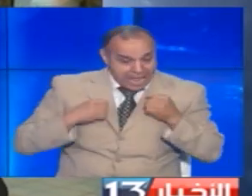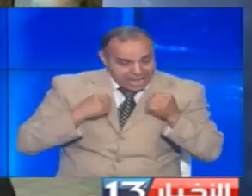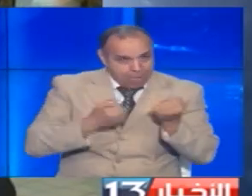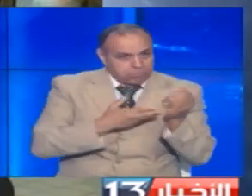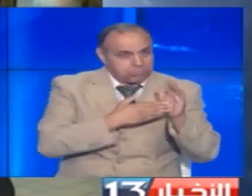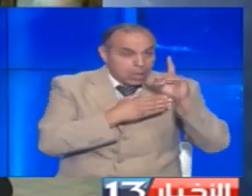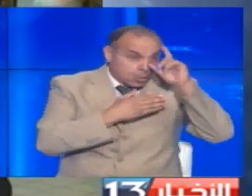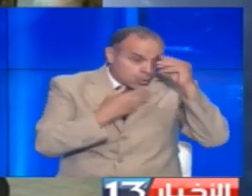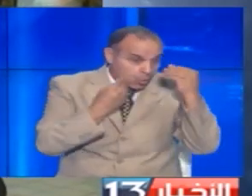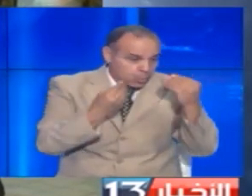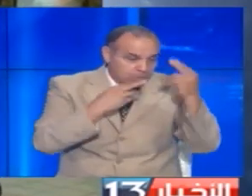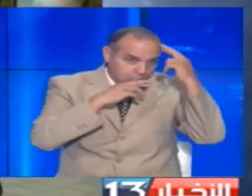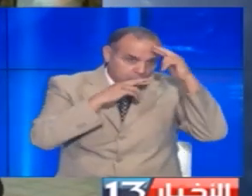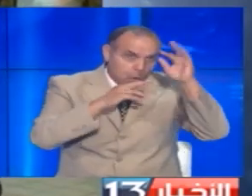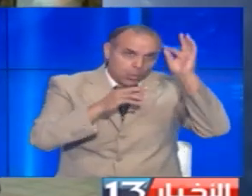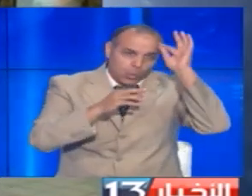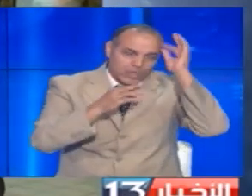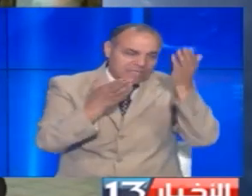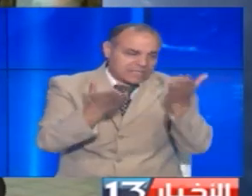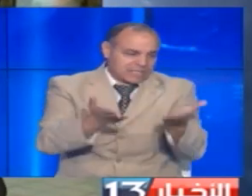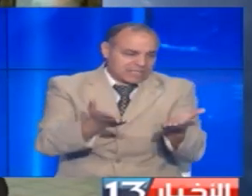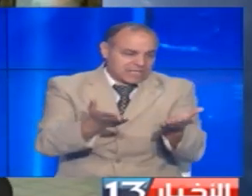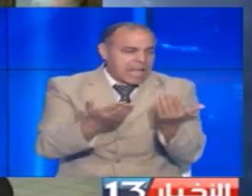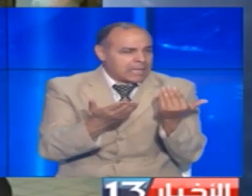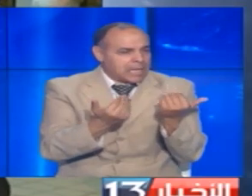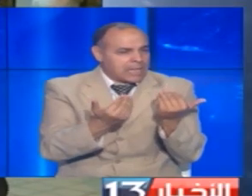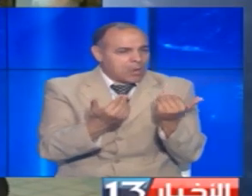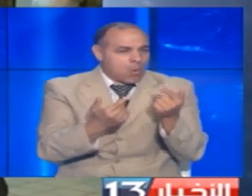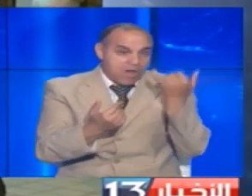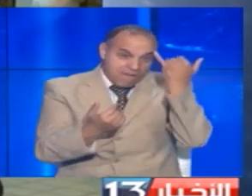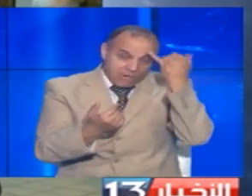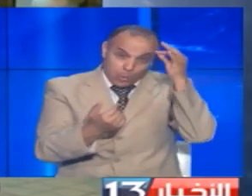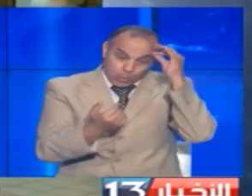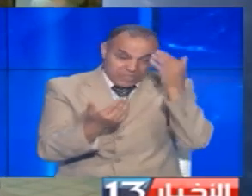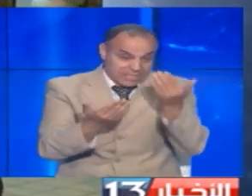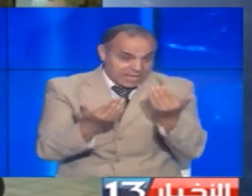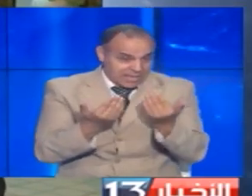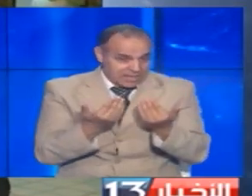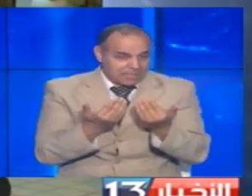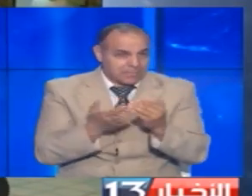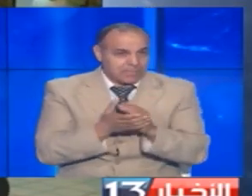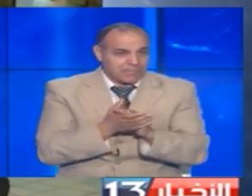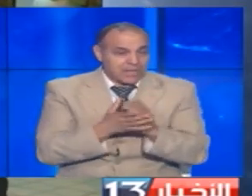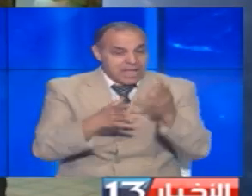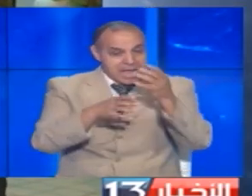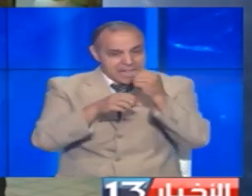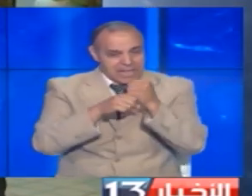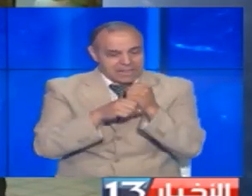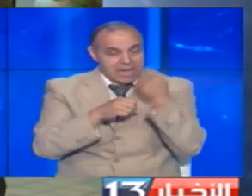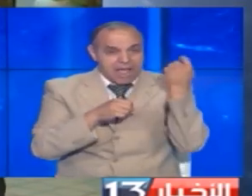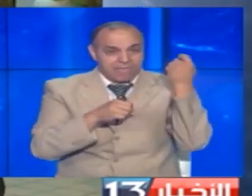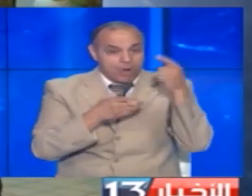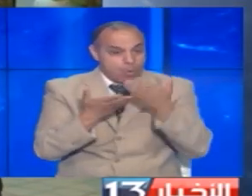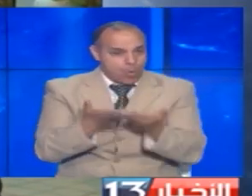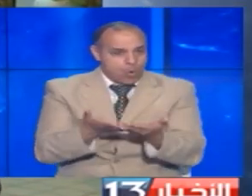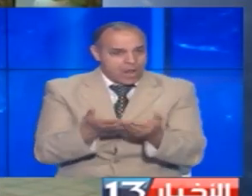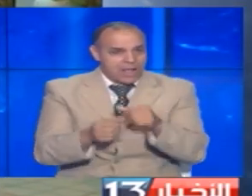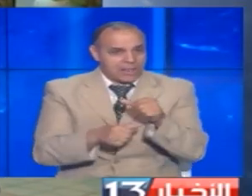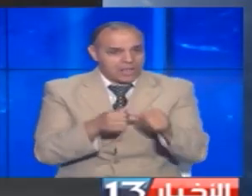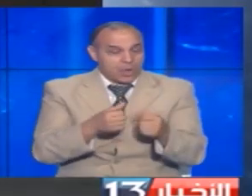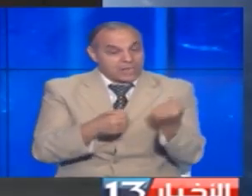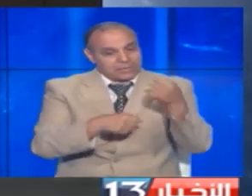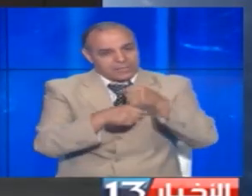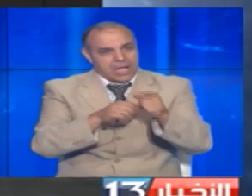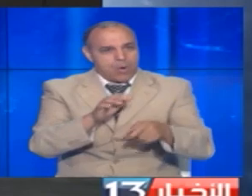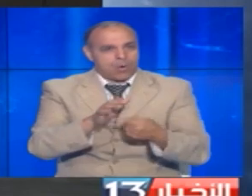صوره مشرقه عن تونس وانتظرنا ان تبادر تونس باحتضانها في مهرجان كهذا في دورته التاسيسيه